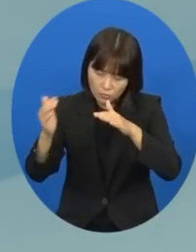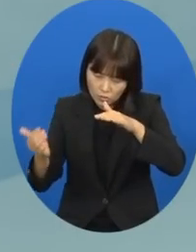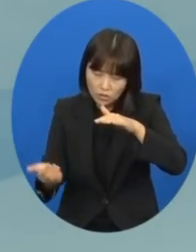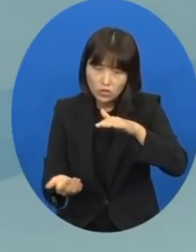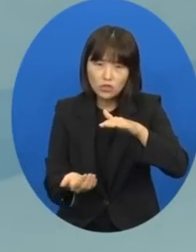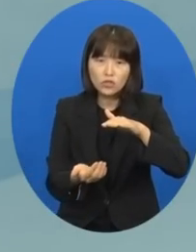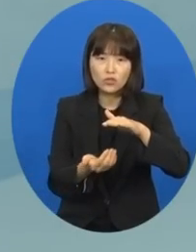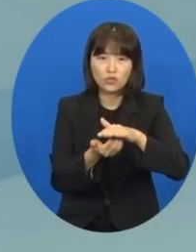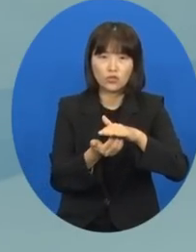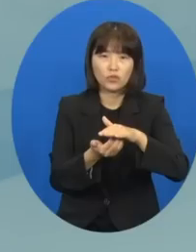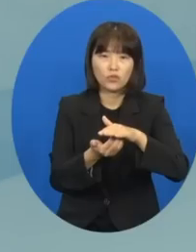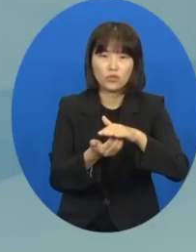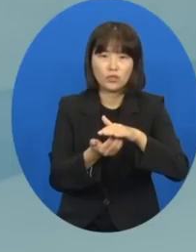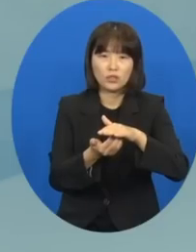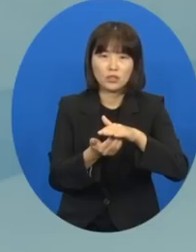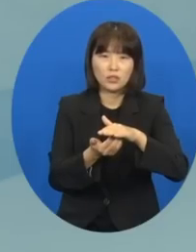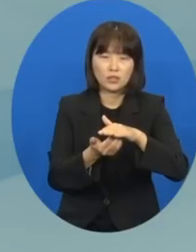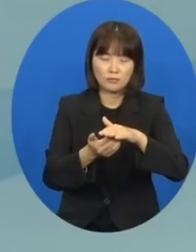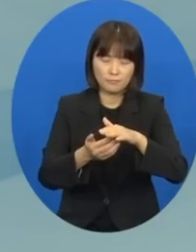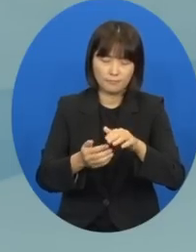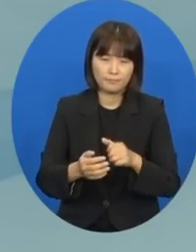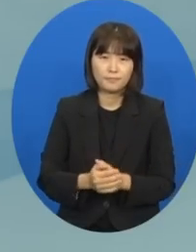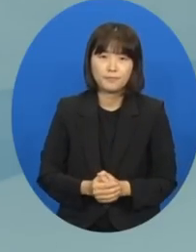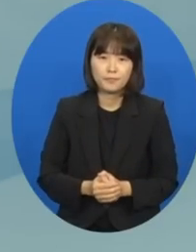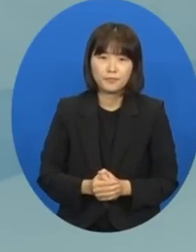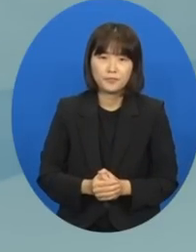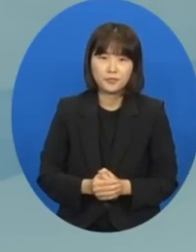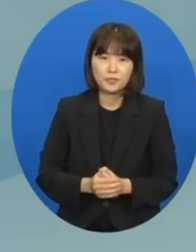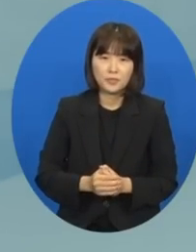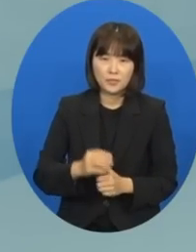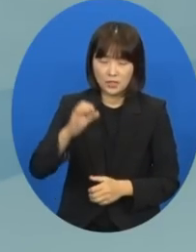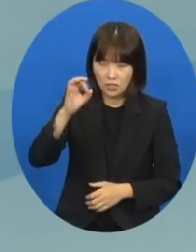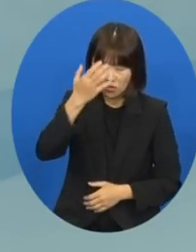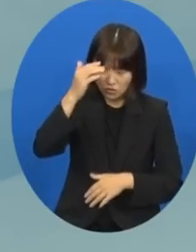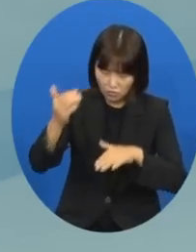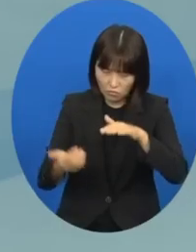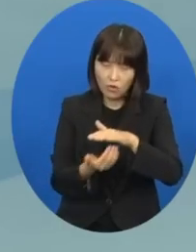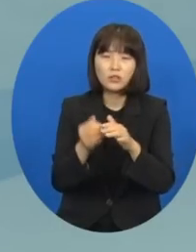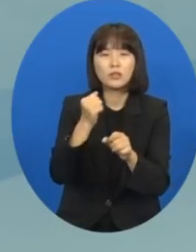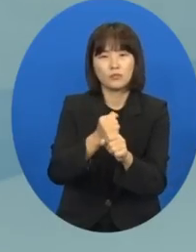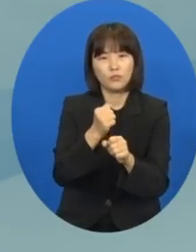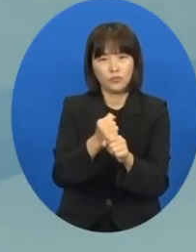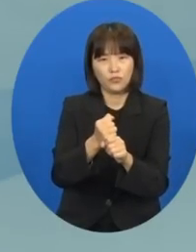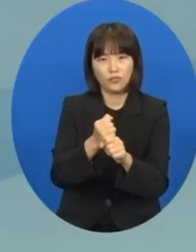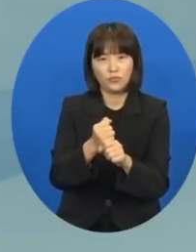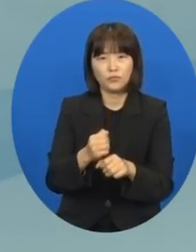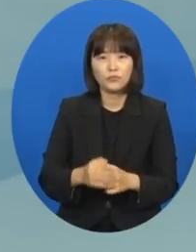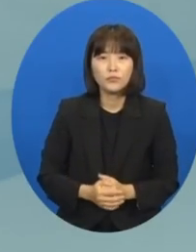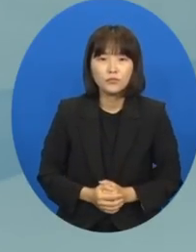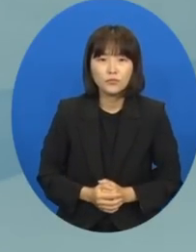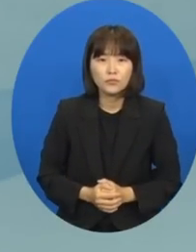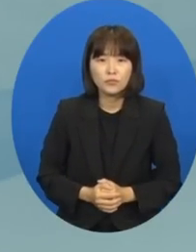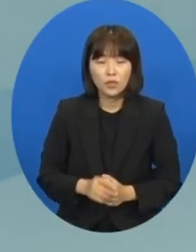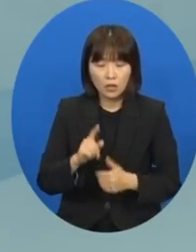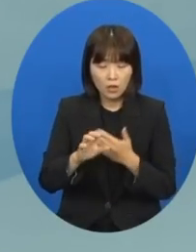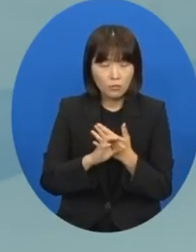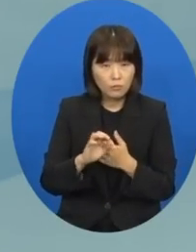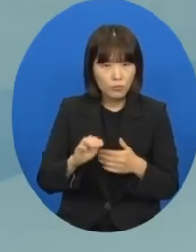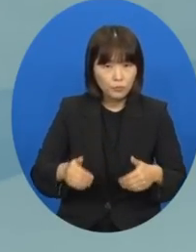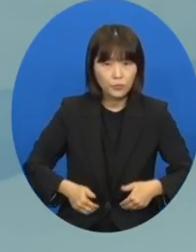업적이자 걸작품이라는 거예요. 하나님이 지금 그거를 빚고 계신다는 것이죠. 그러려면 무엇이